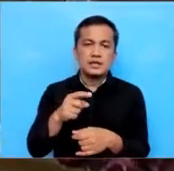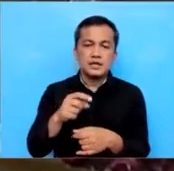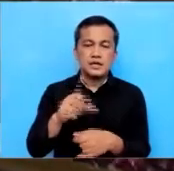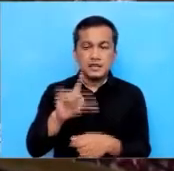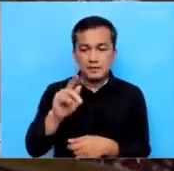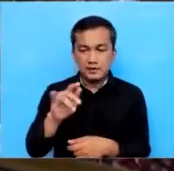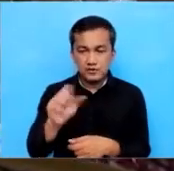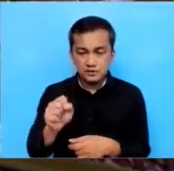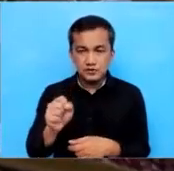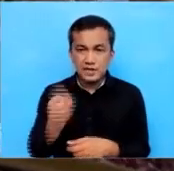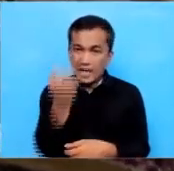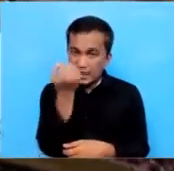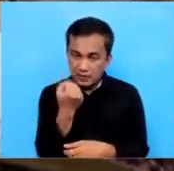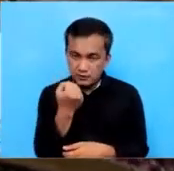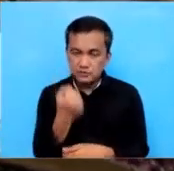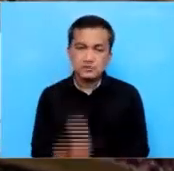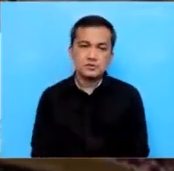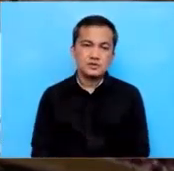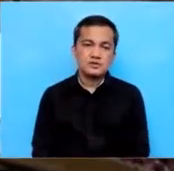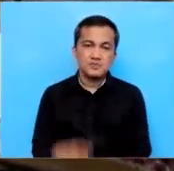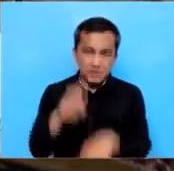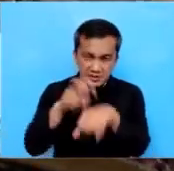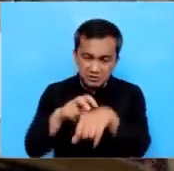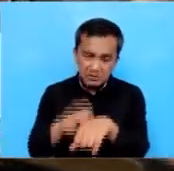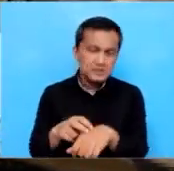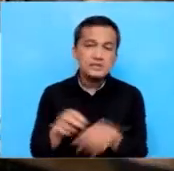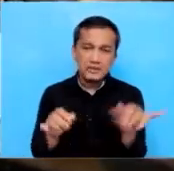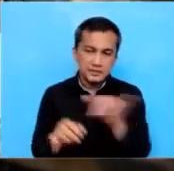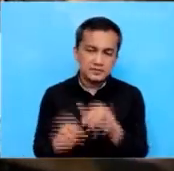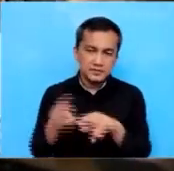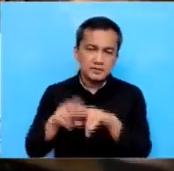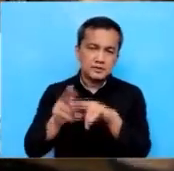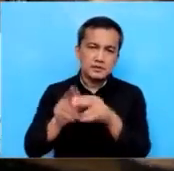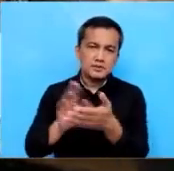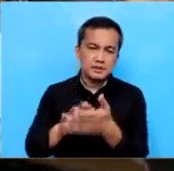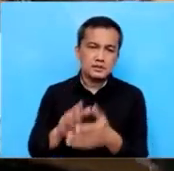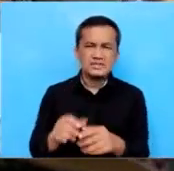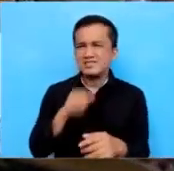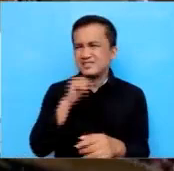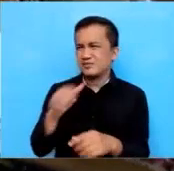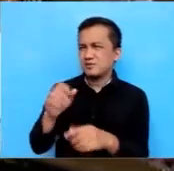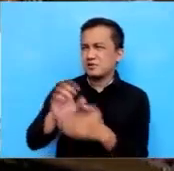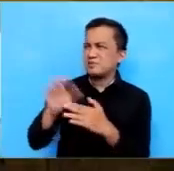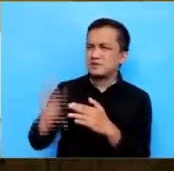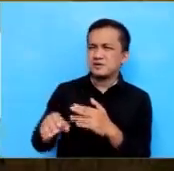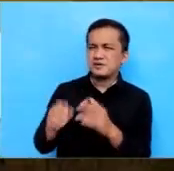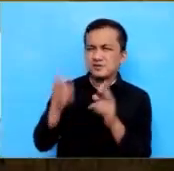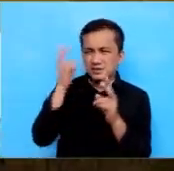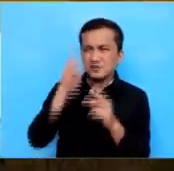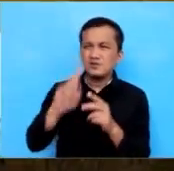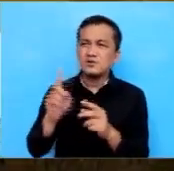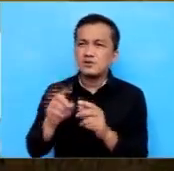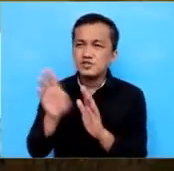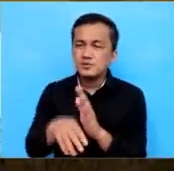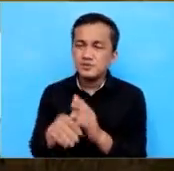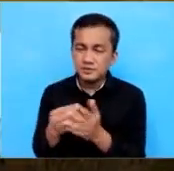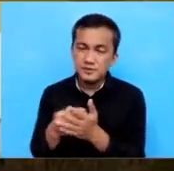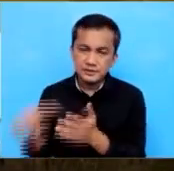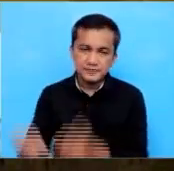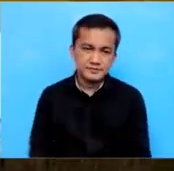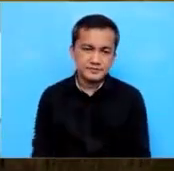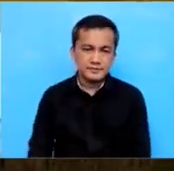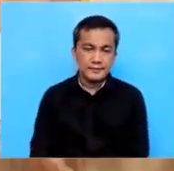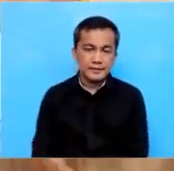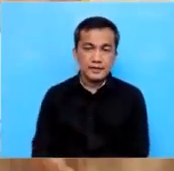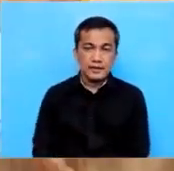kung ano lang yung mura, yun, at least di mo na makumpleto yung gulay niya. Kung ano lang yung mura, yun. Pati ang presyo ng